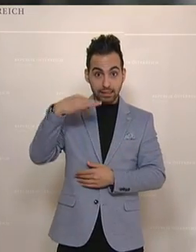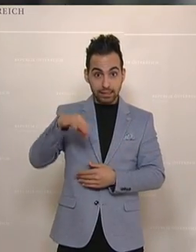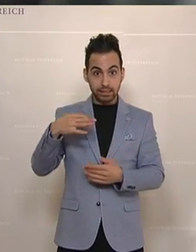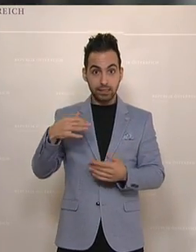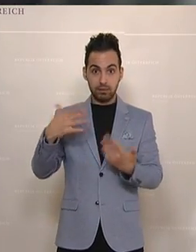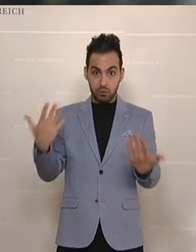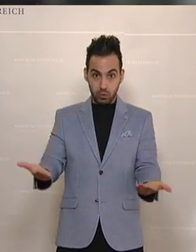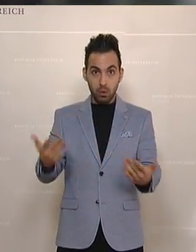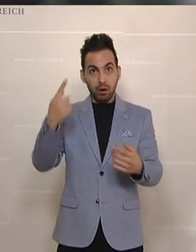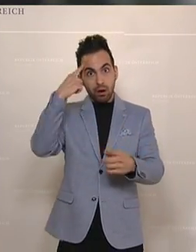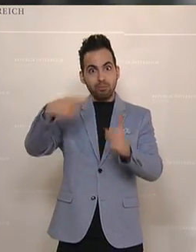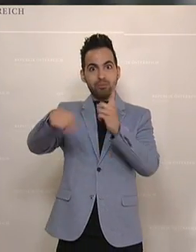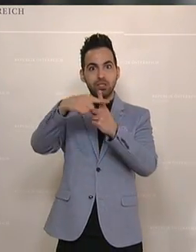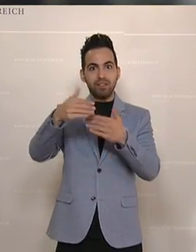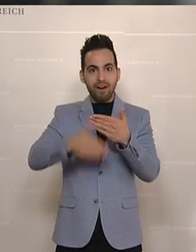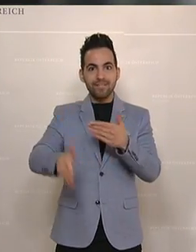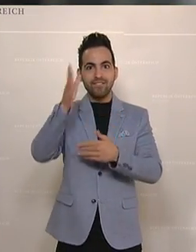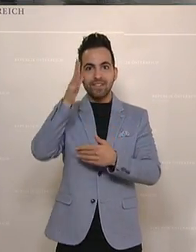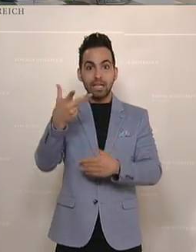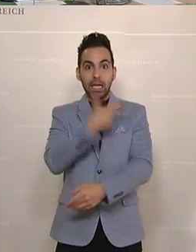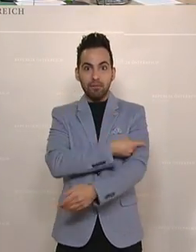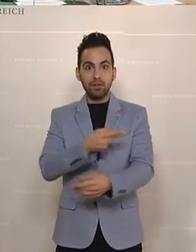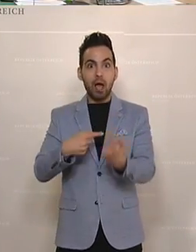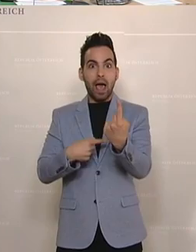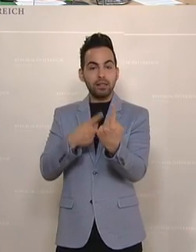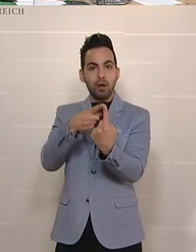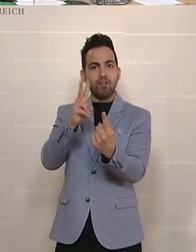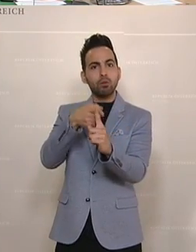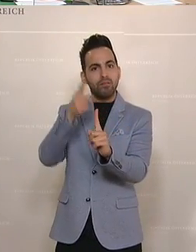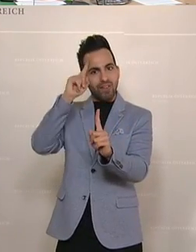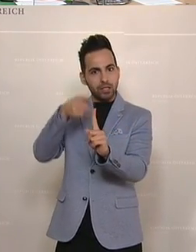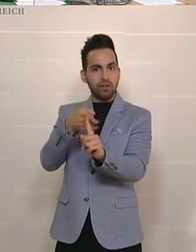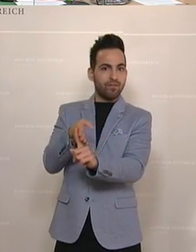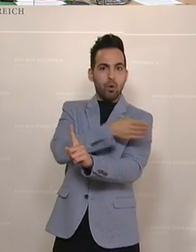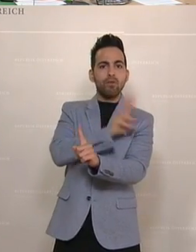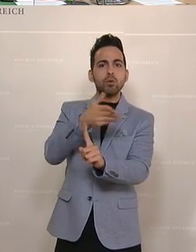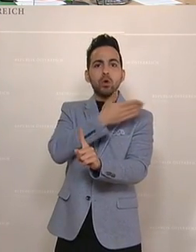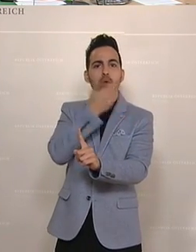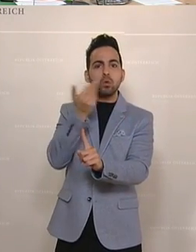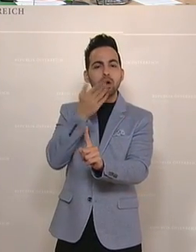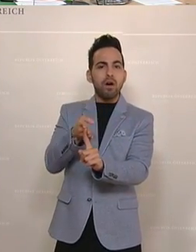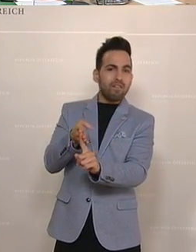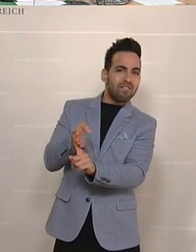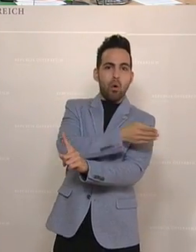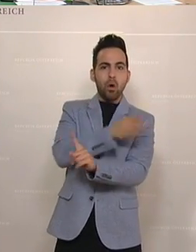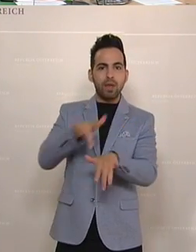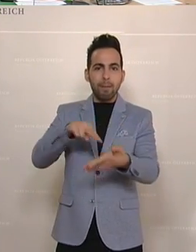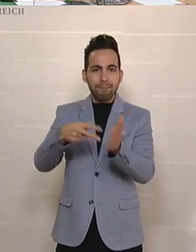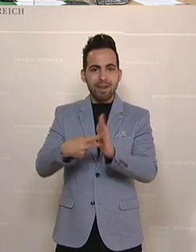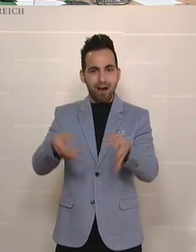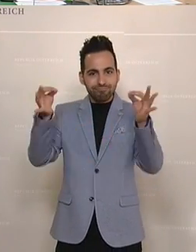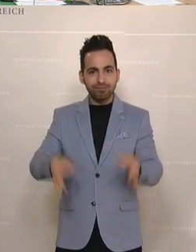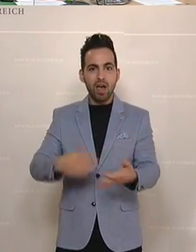größte Lichtblick in der Bewältigung dieser Krise war, das Impfen, ja, warum hat man dann nicht geschafft, einen halbwegs haltenden